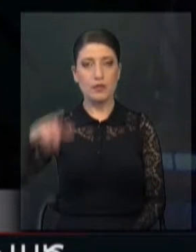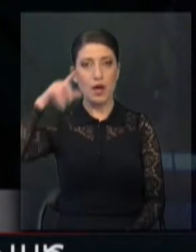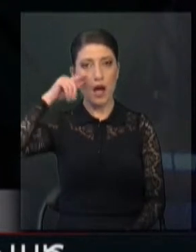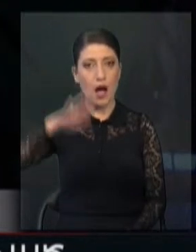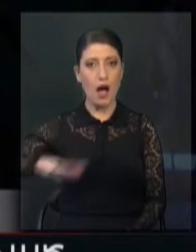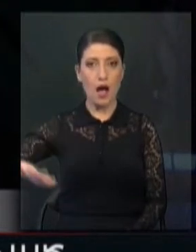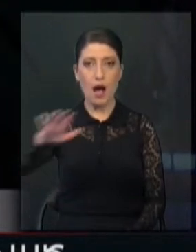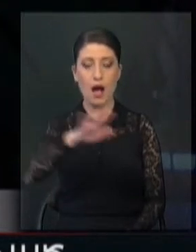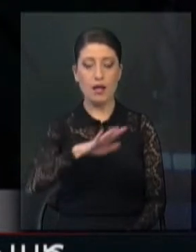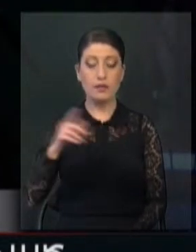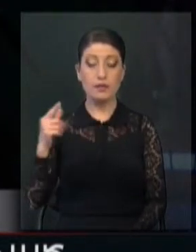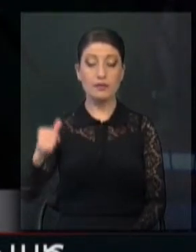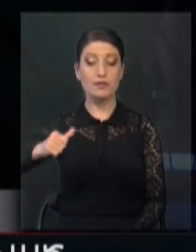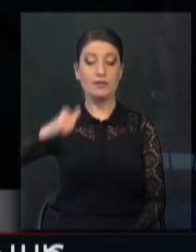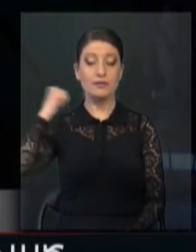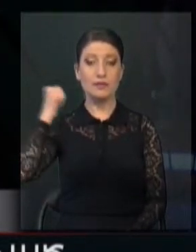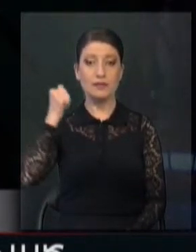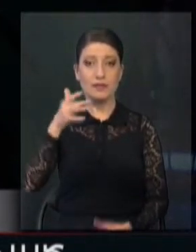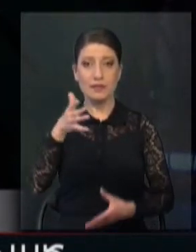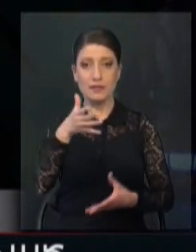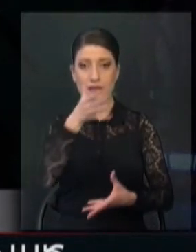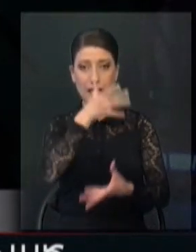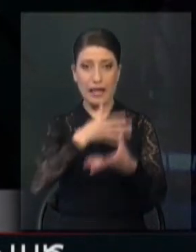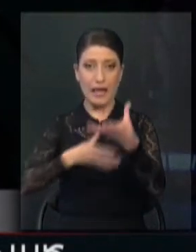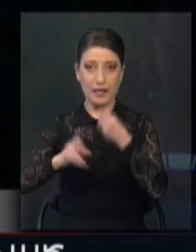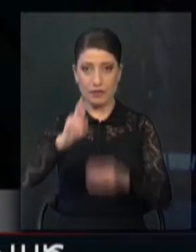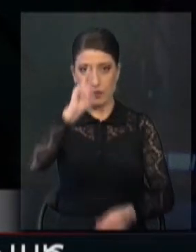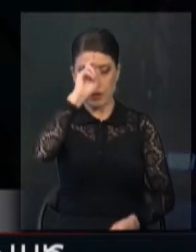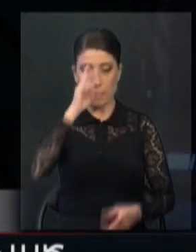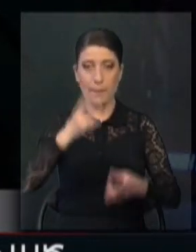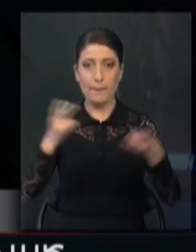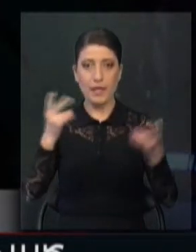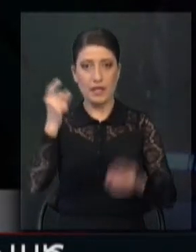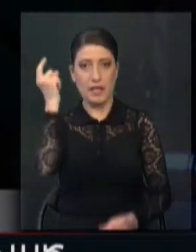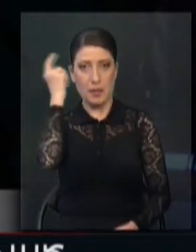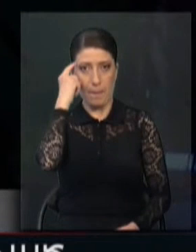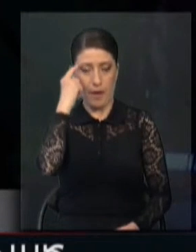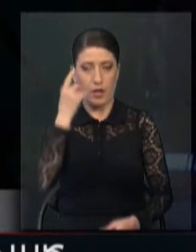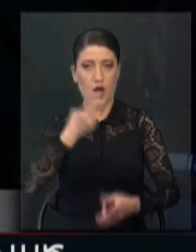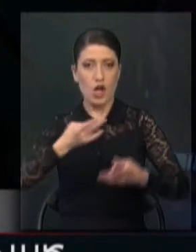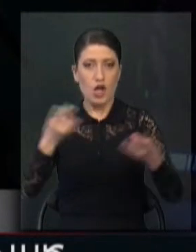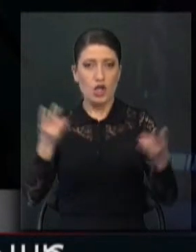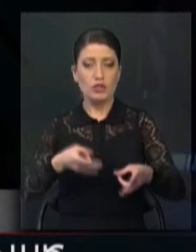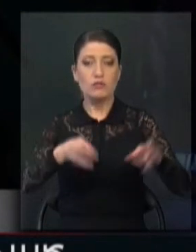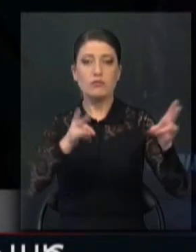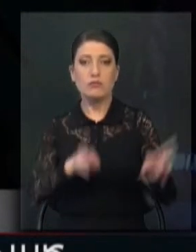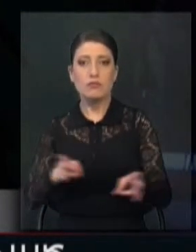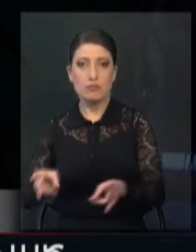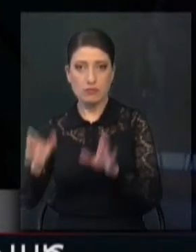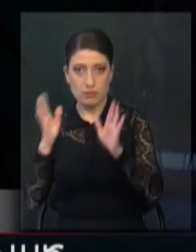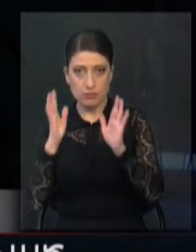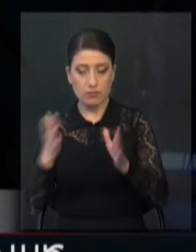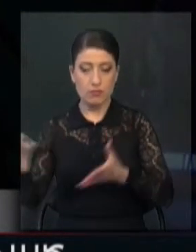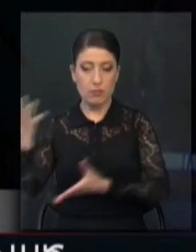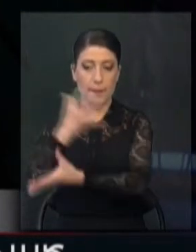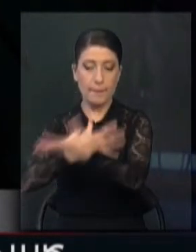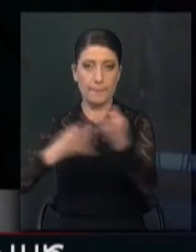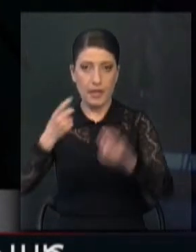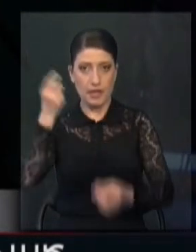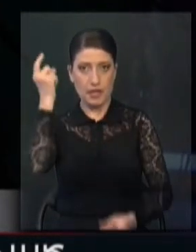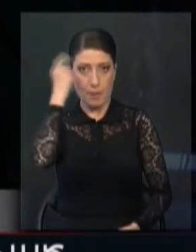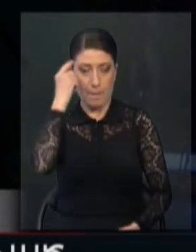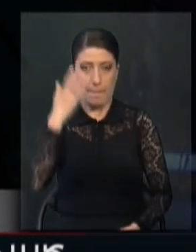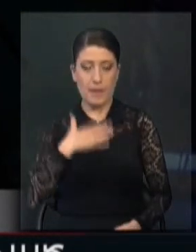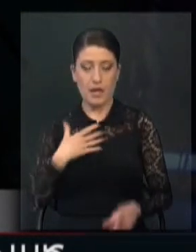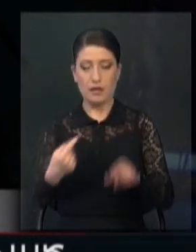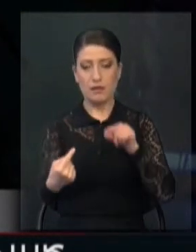Հայաստանն ու նրա թիկունքում կանգնած կեղծավոր երկրները պետք է իմանան, թե ինչ հետևանքներ են լինելու։ Նրանք պետք է իմանան, որ մեր